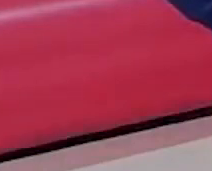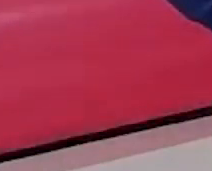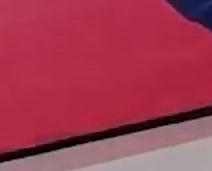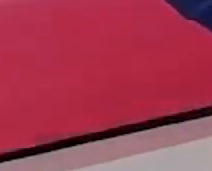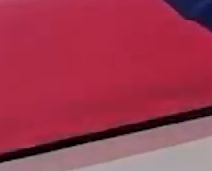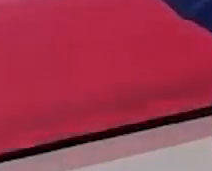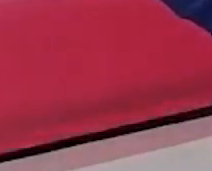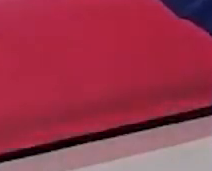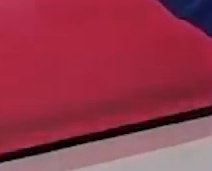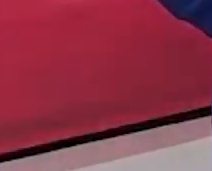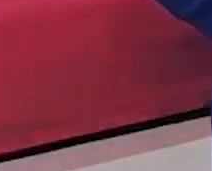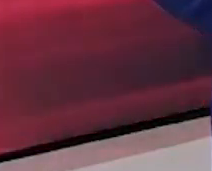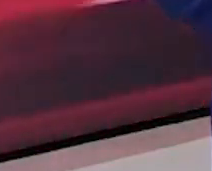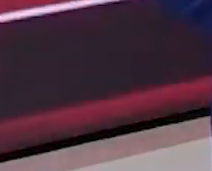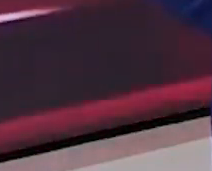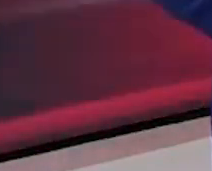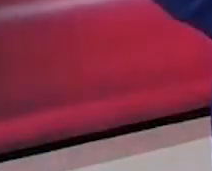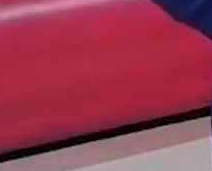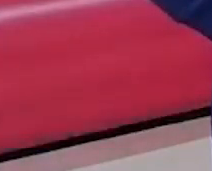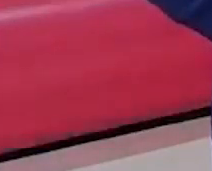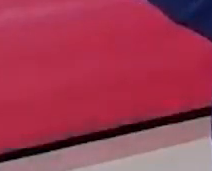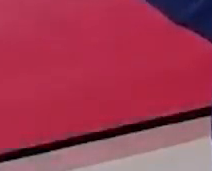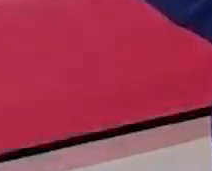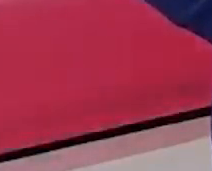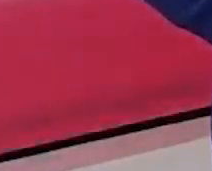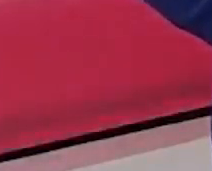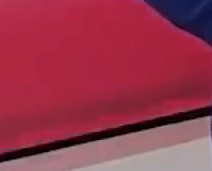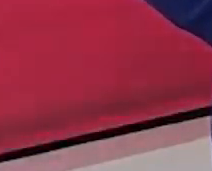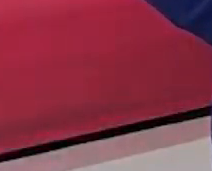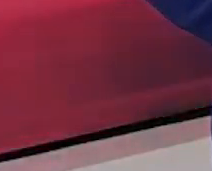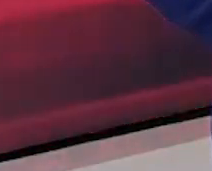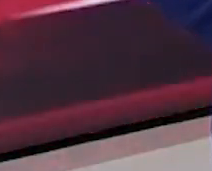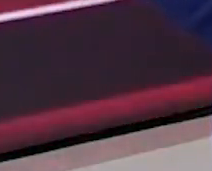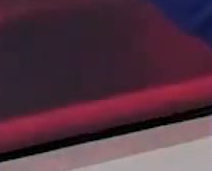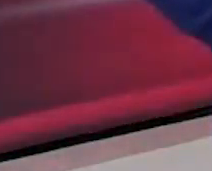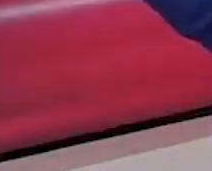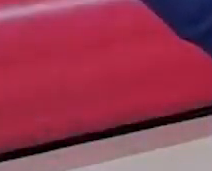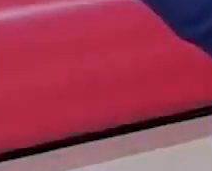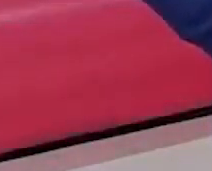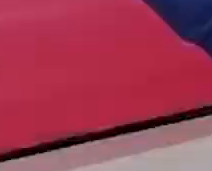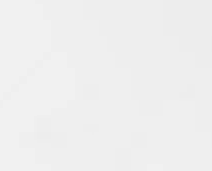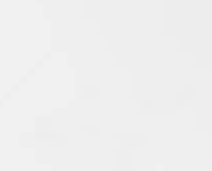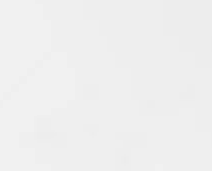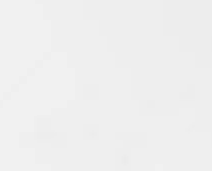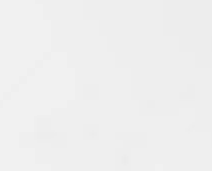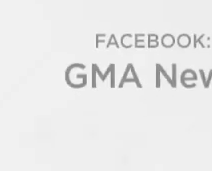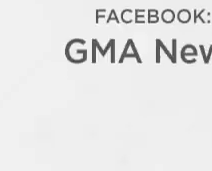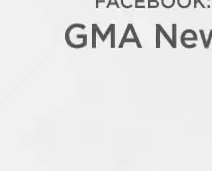abroad, samahan niyo kami sa GMA Pinoy TV at sa www.gmanews.tv.